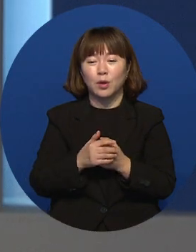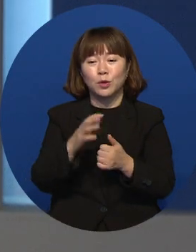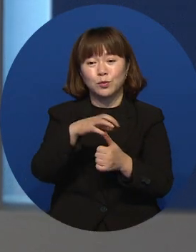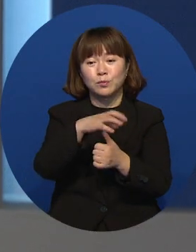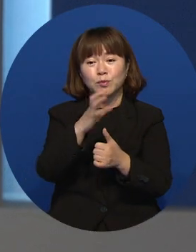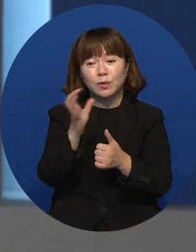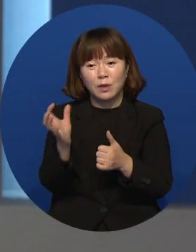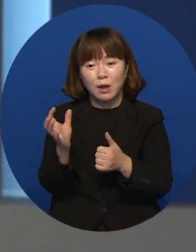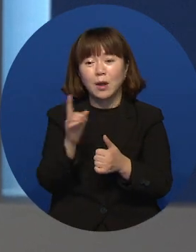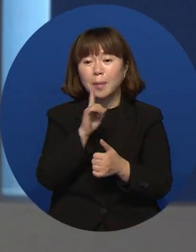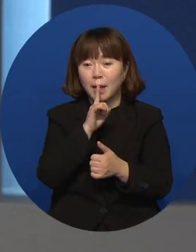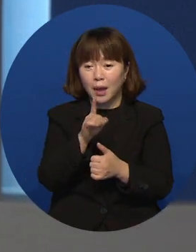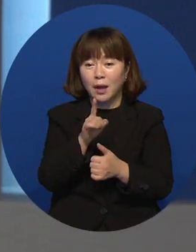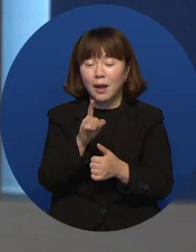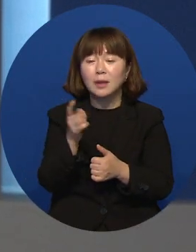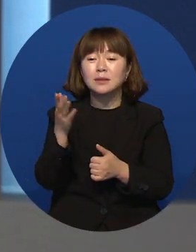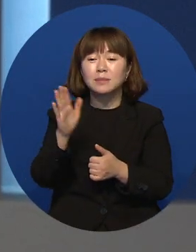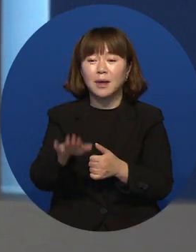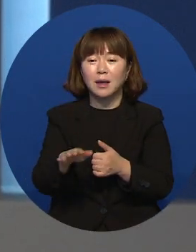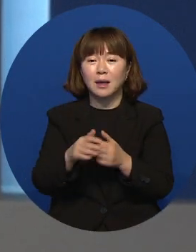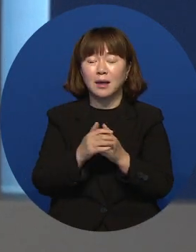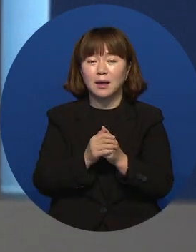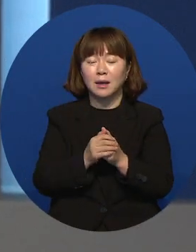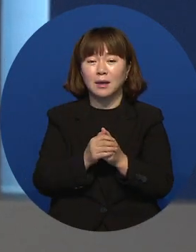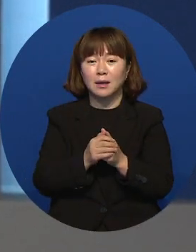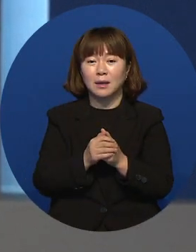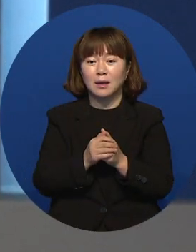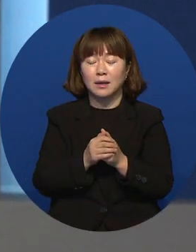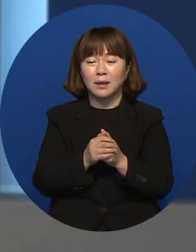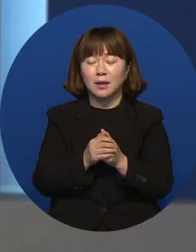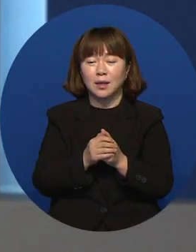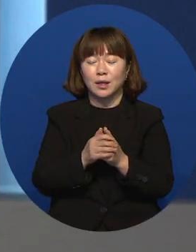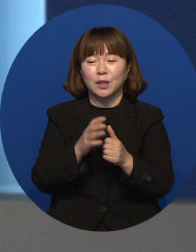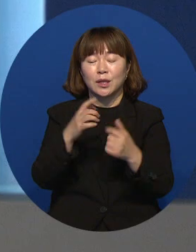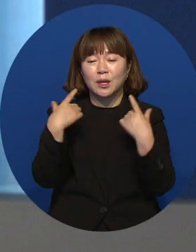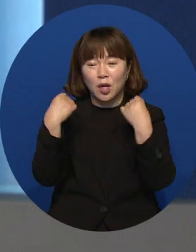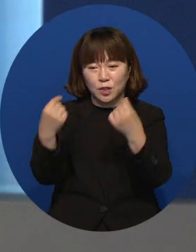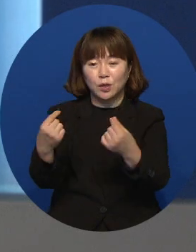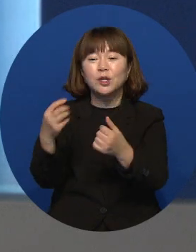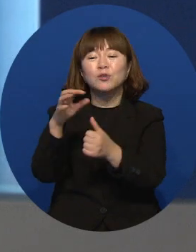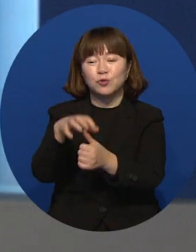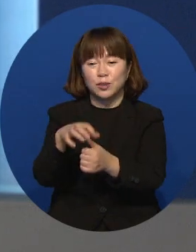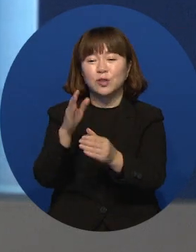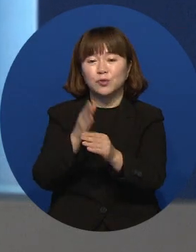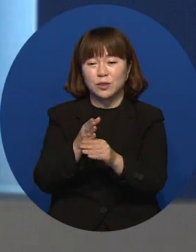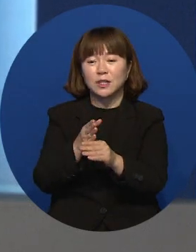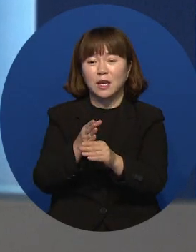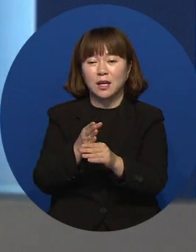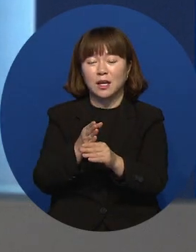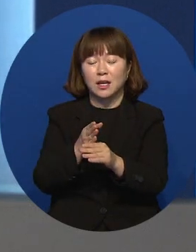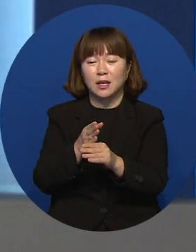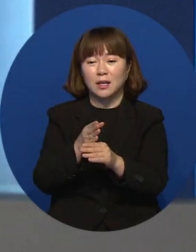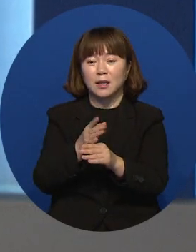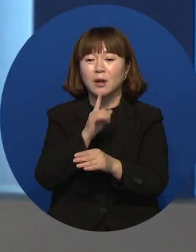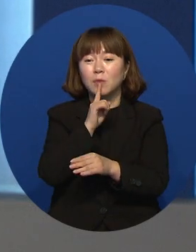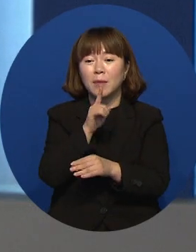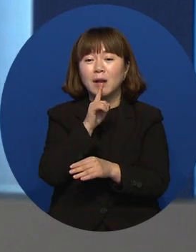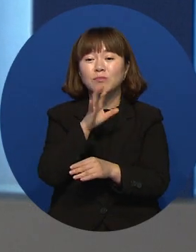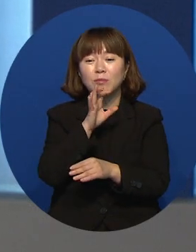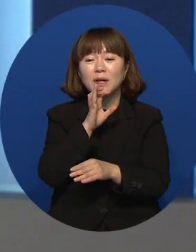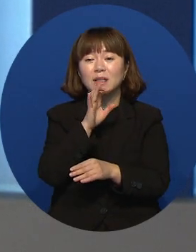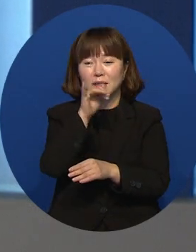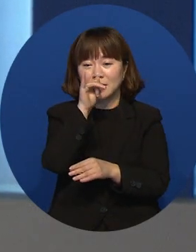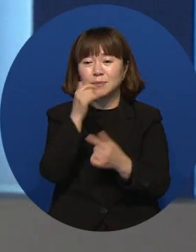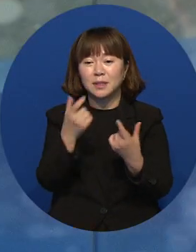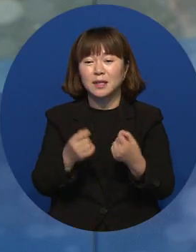이런 것들을 했을 경우에 규제를 하는거 지금 규제 통 계 앉아 이런 어떤 불만도 나오고 있는 게 사실이다 이렇게 좀 생각됩니다